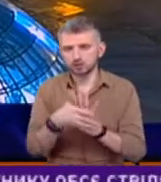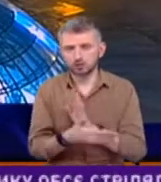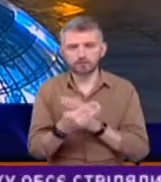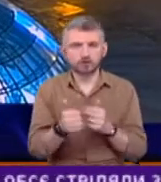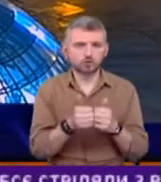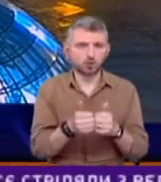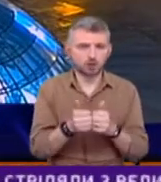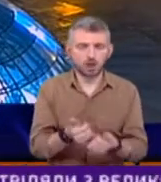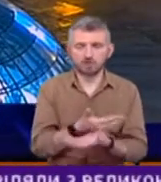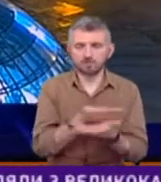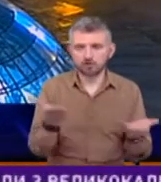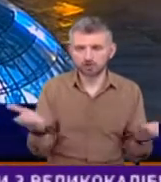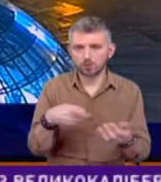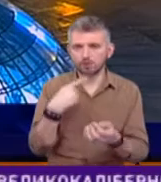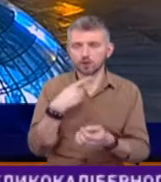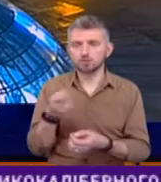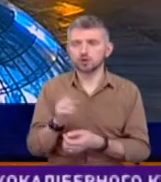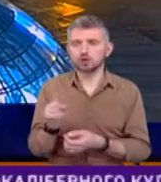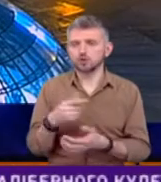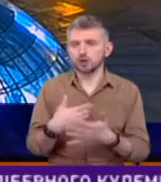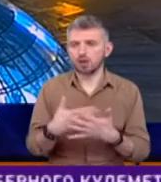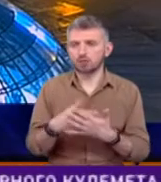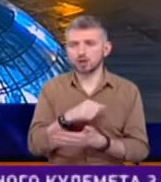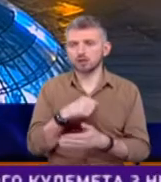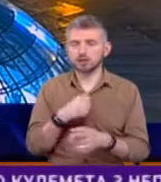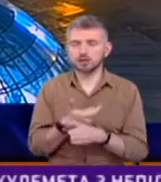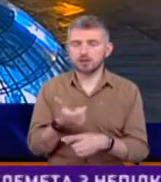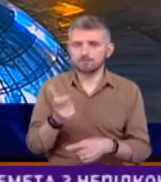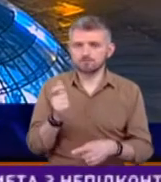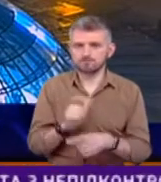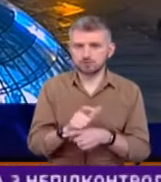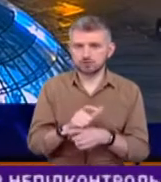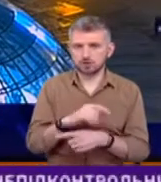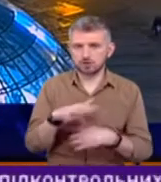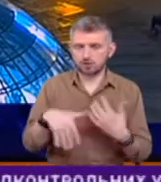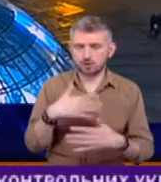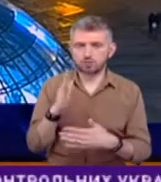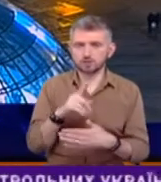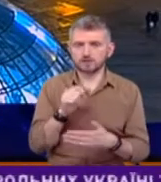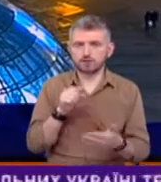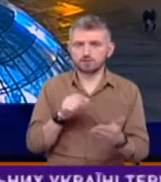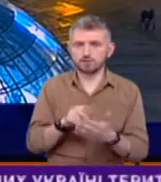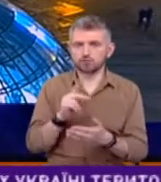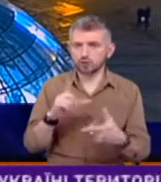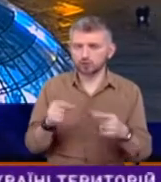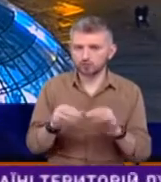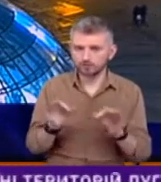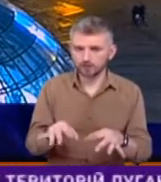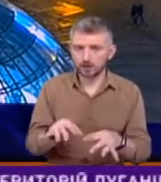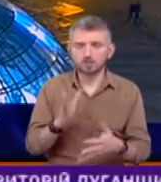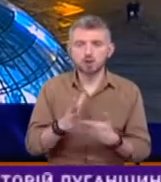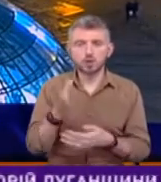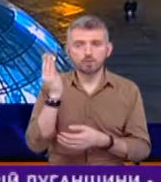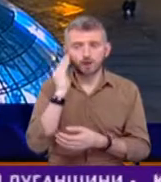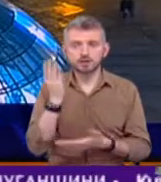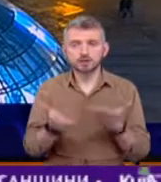і ваших, говорять про те, що ну, якби найбільша колотнеча буде за вихід у другий тур. Мається на увазі,